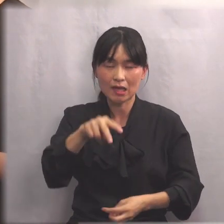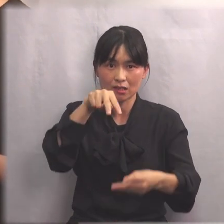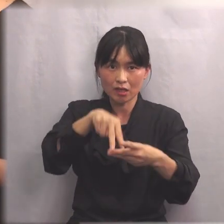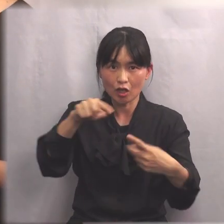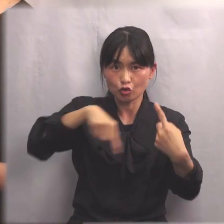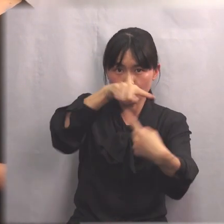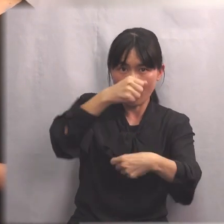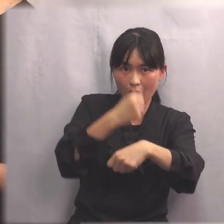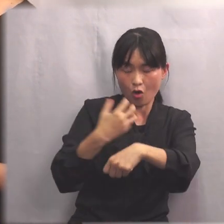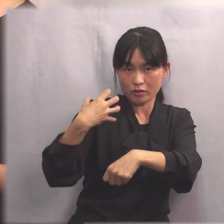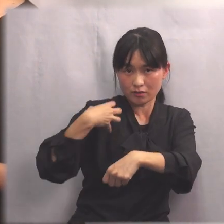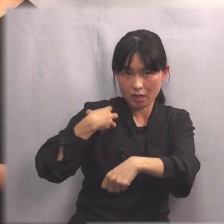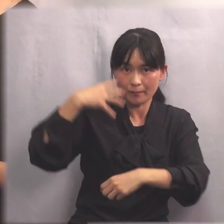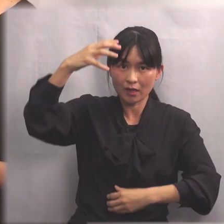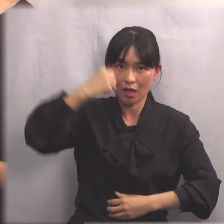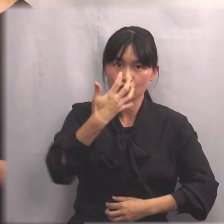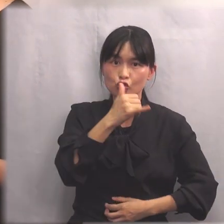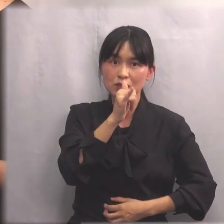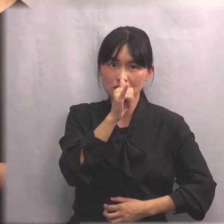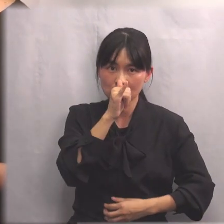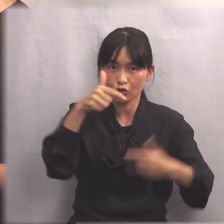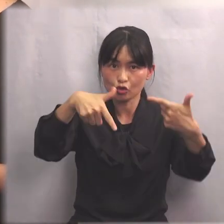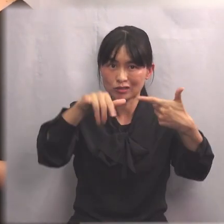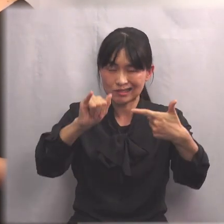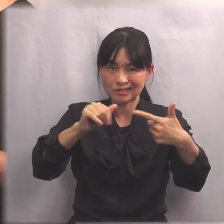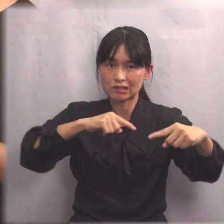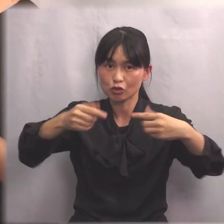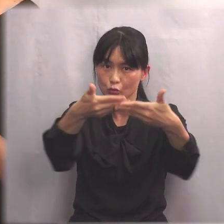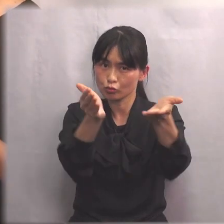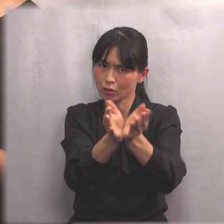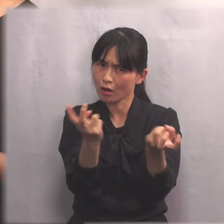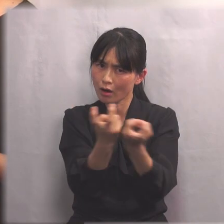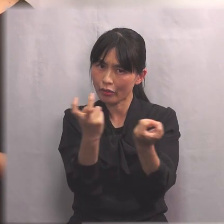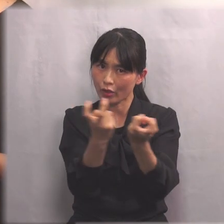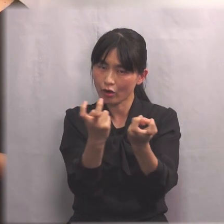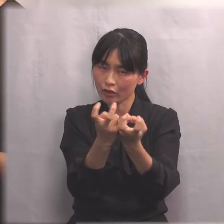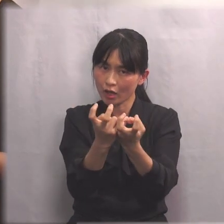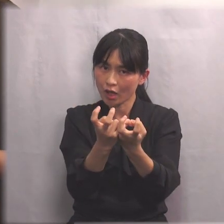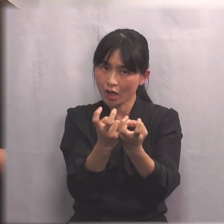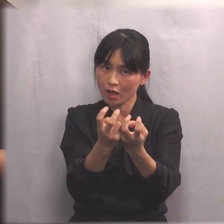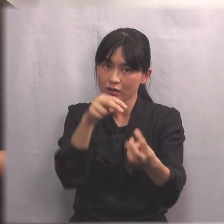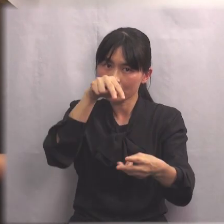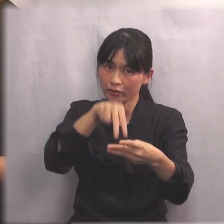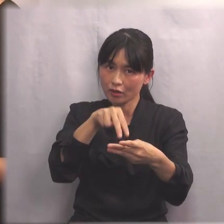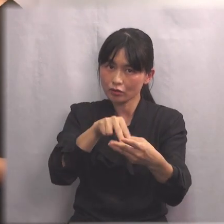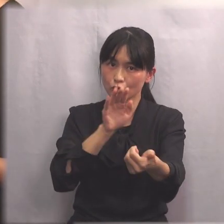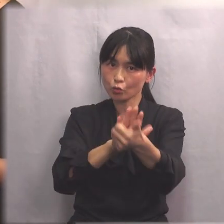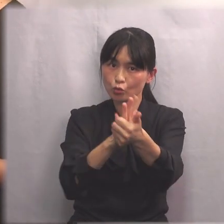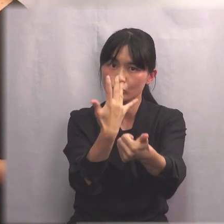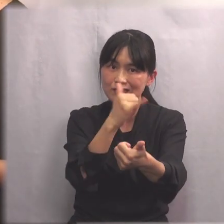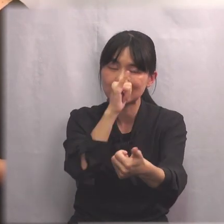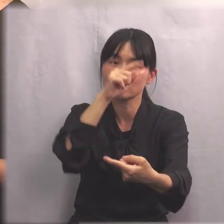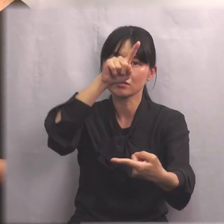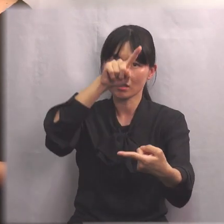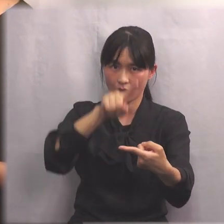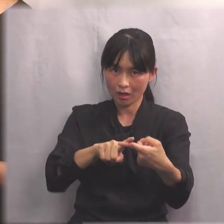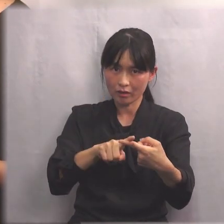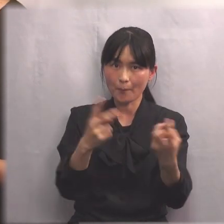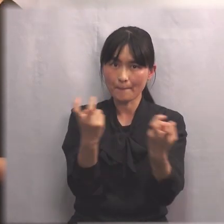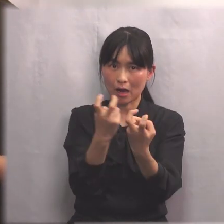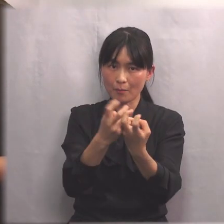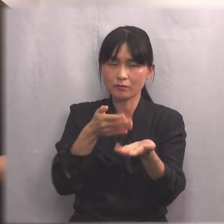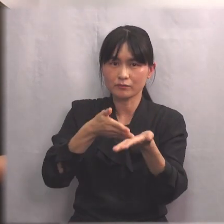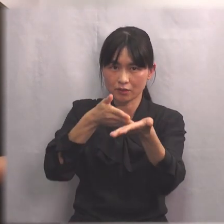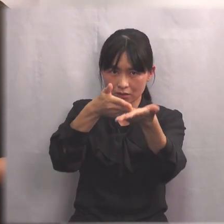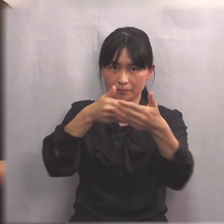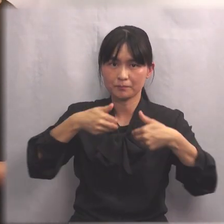운영을 책임있게 할 수 있도록 6기 지도부가 어떻게 이러한 민생센터의 운영을 뒷받침할 수 있을지에 대한 방안을